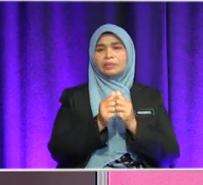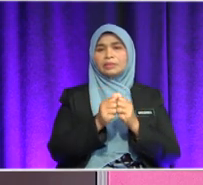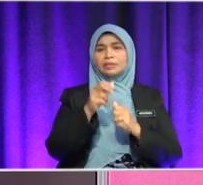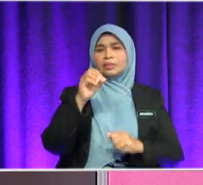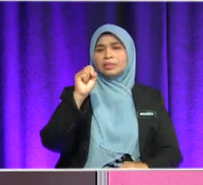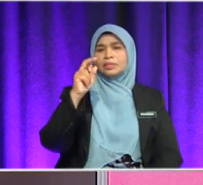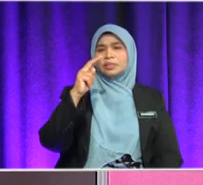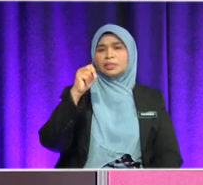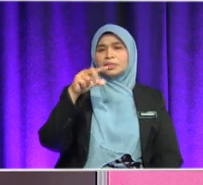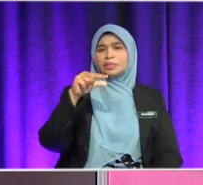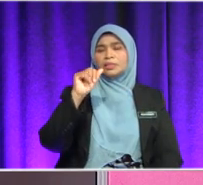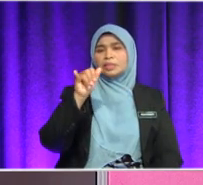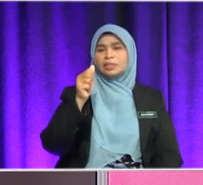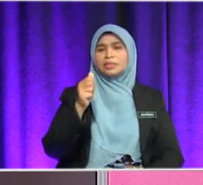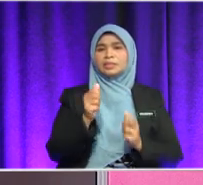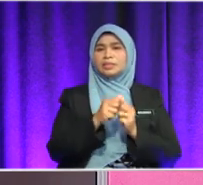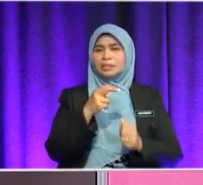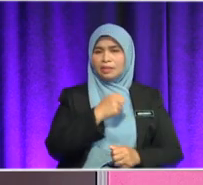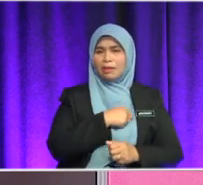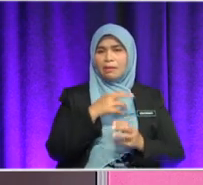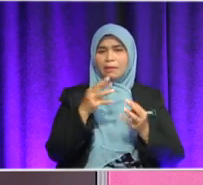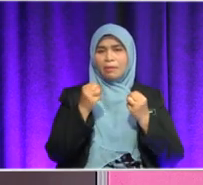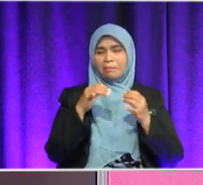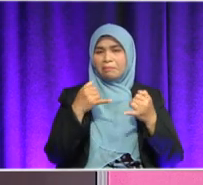untuk mempersendekan agama